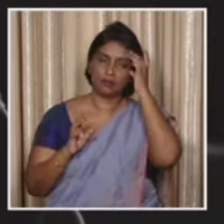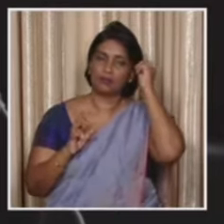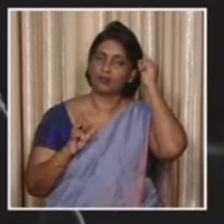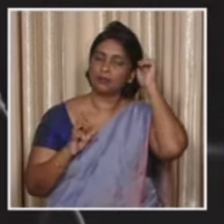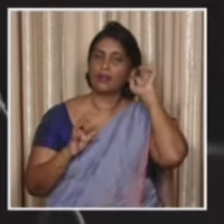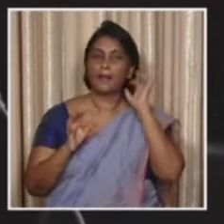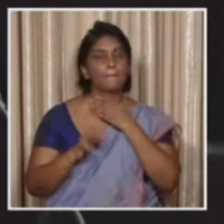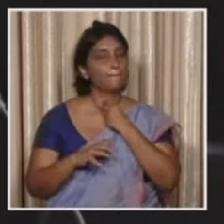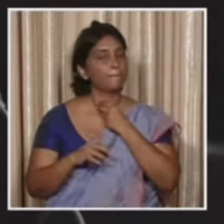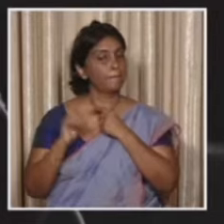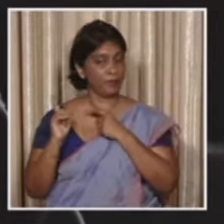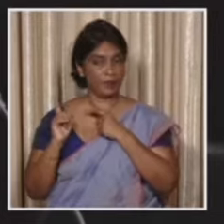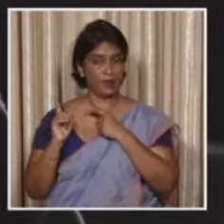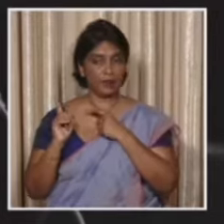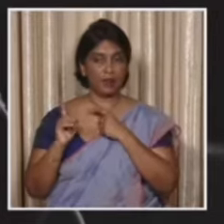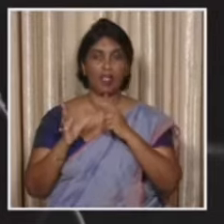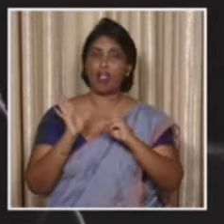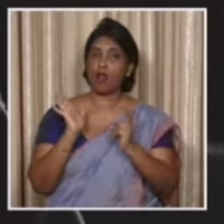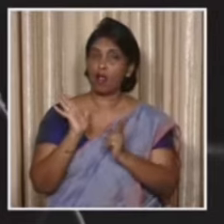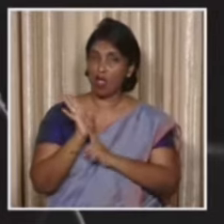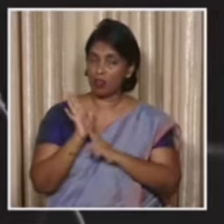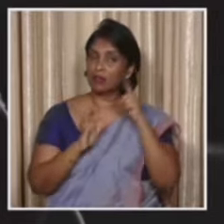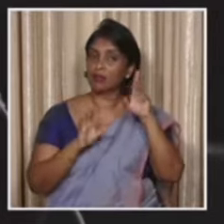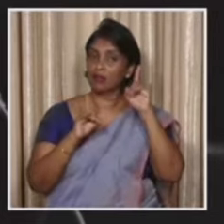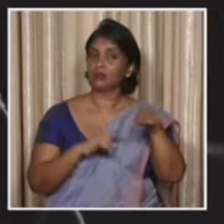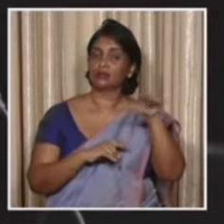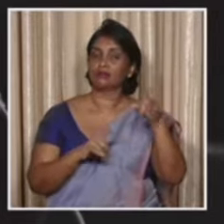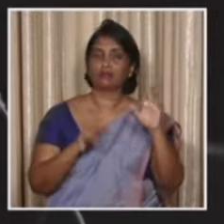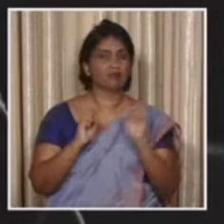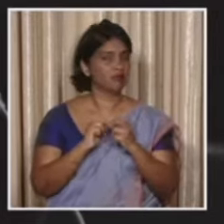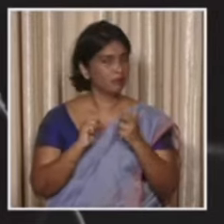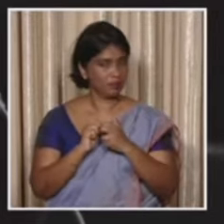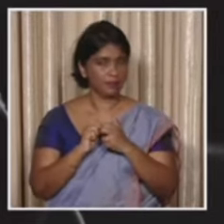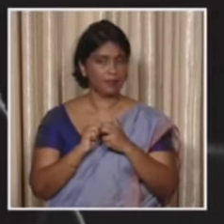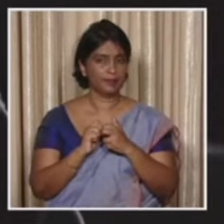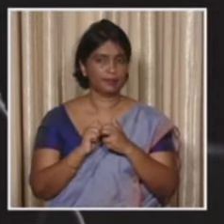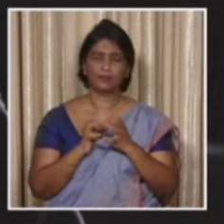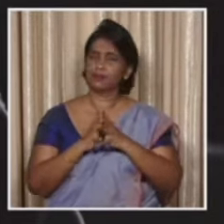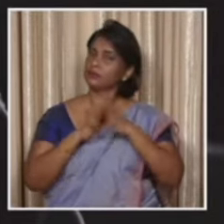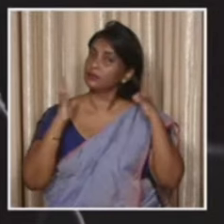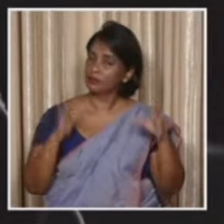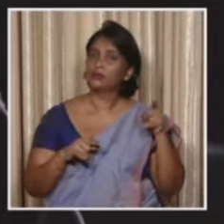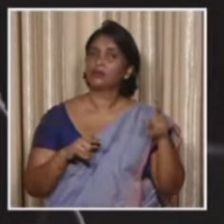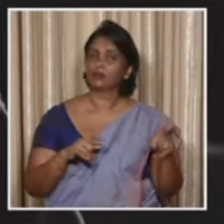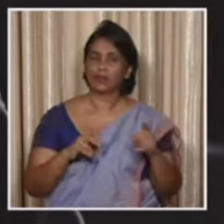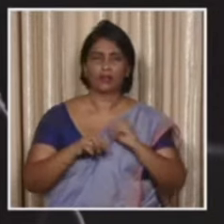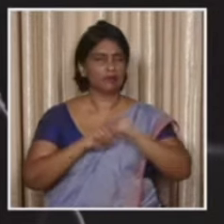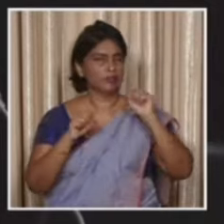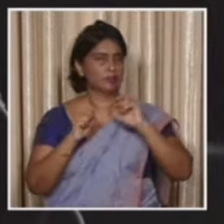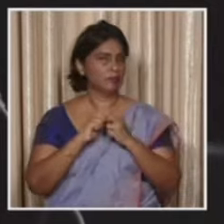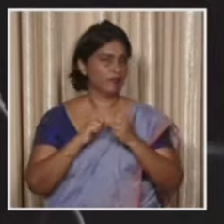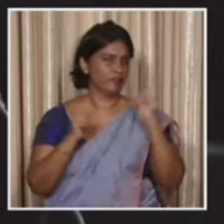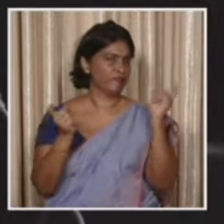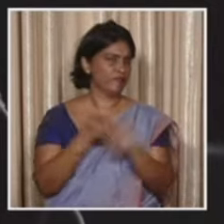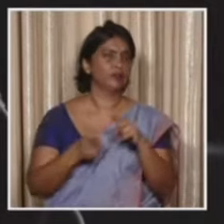அர பேருவல அழுத்கமவெனி பிரதேசவல எத்திவுணு விஷால வார்கிக